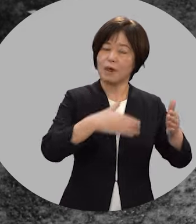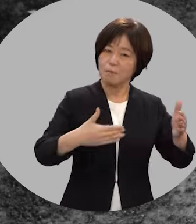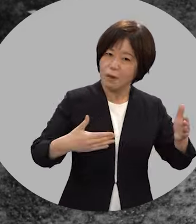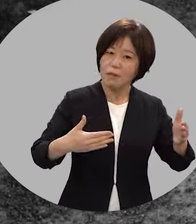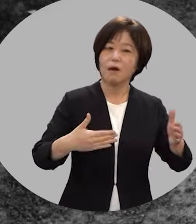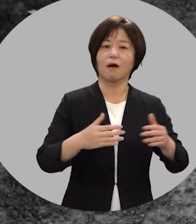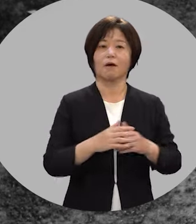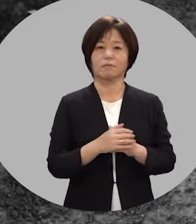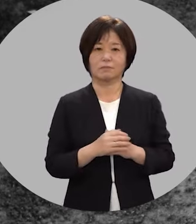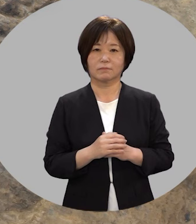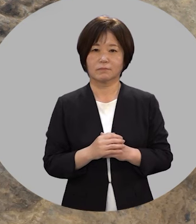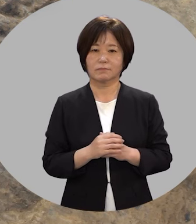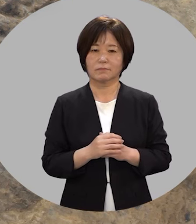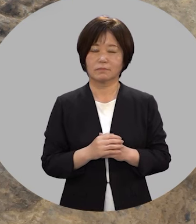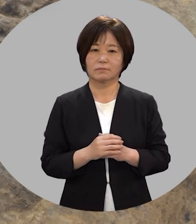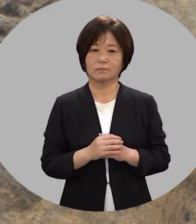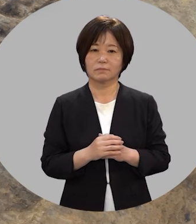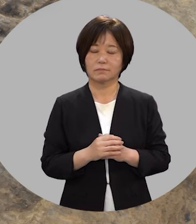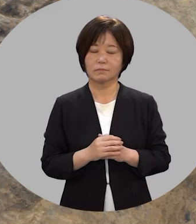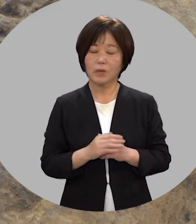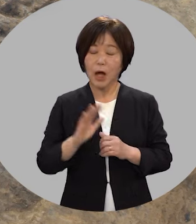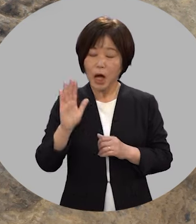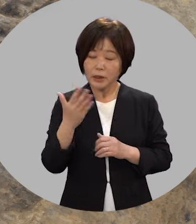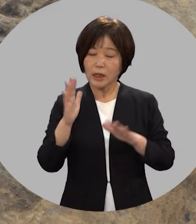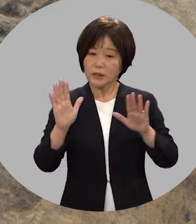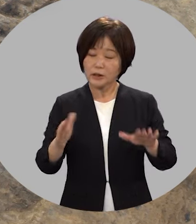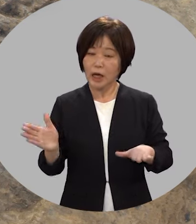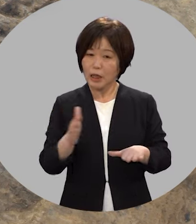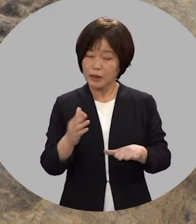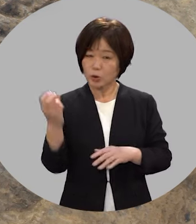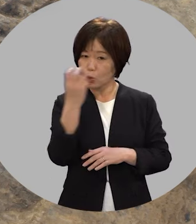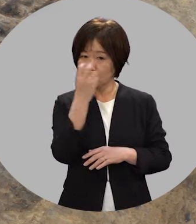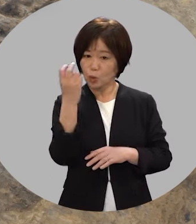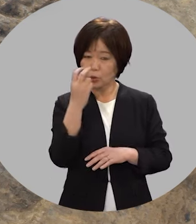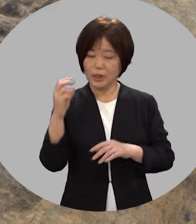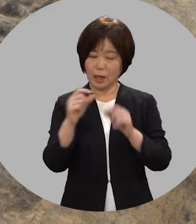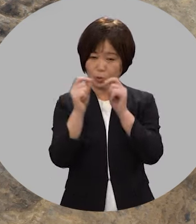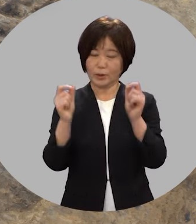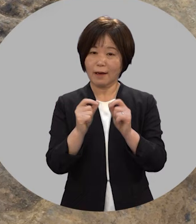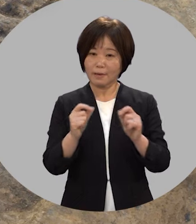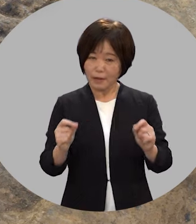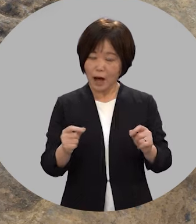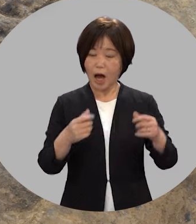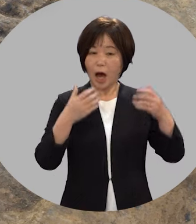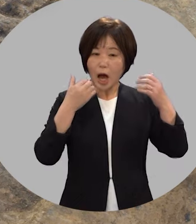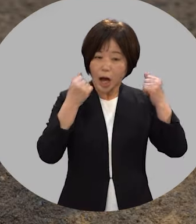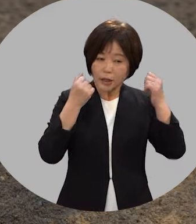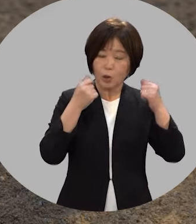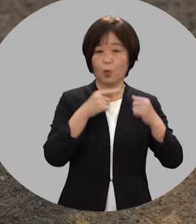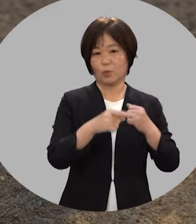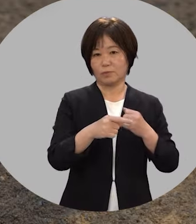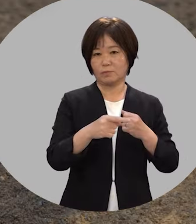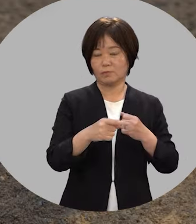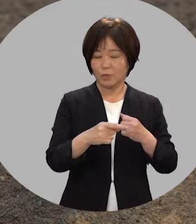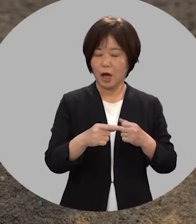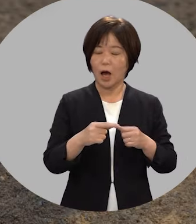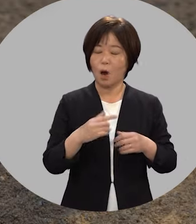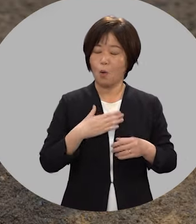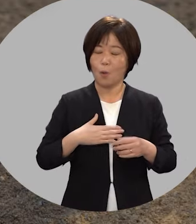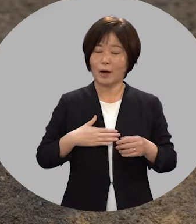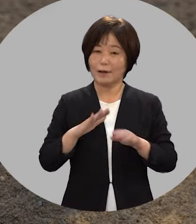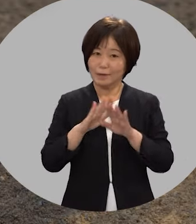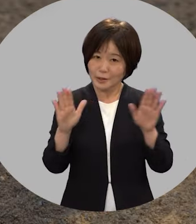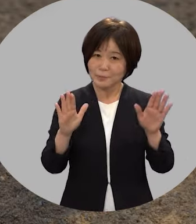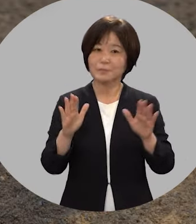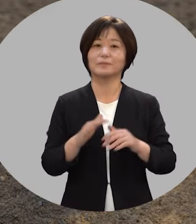り注目されてきませんでした。しかし近年の発掘調査によって弥生時代についてさまざまなこと